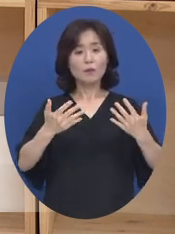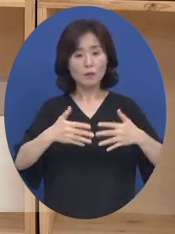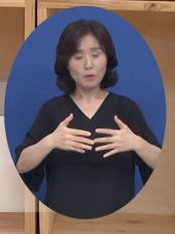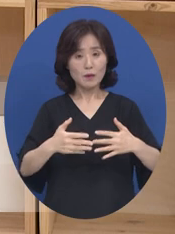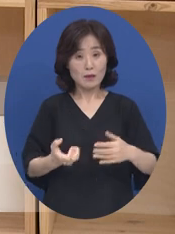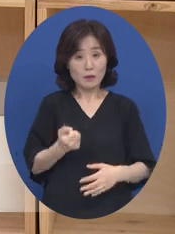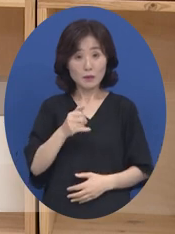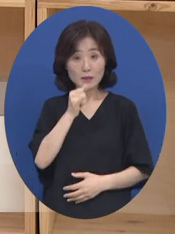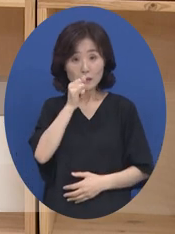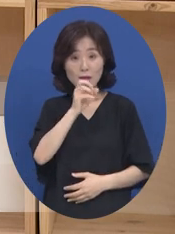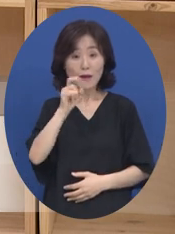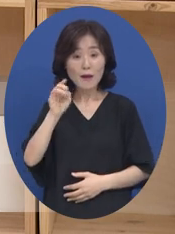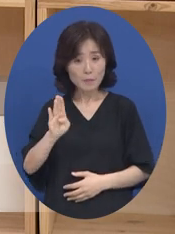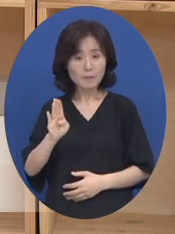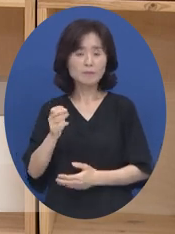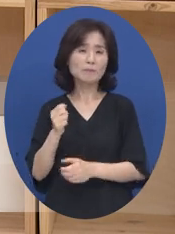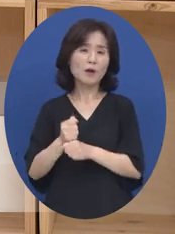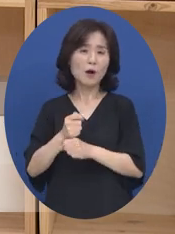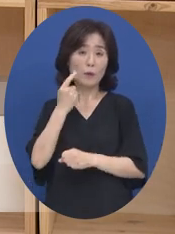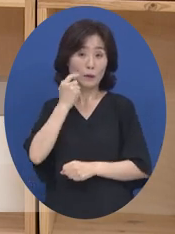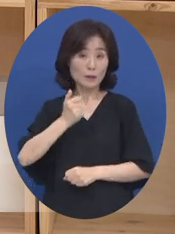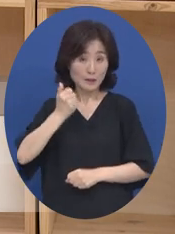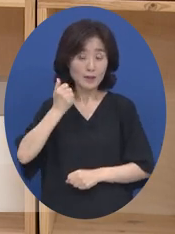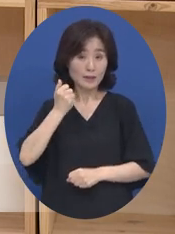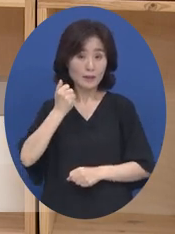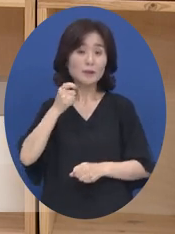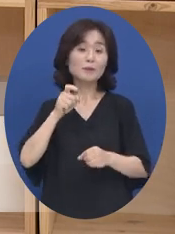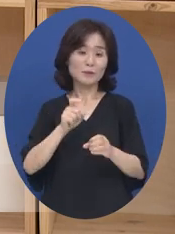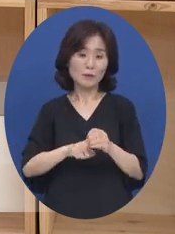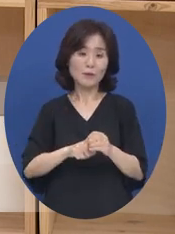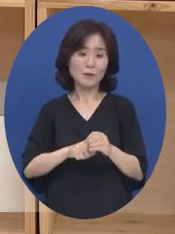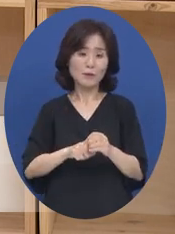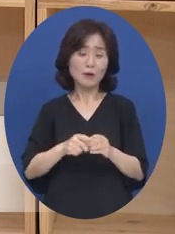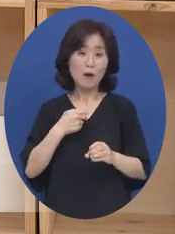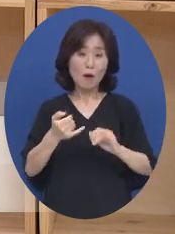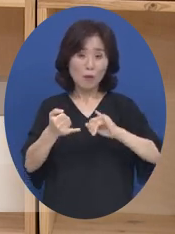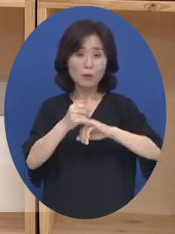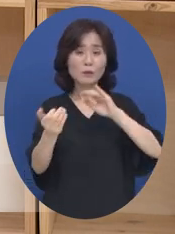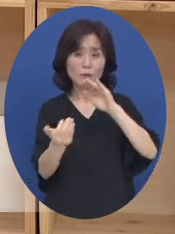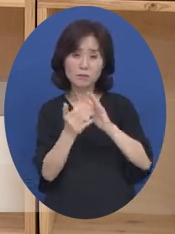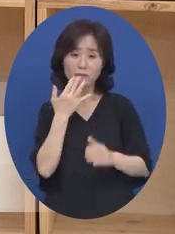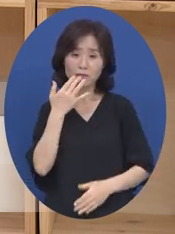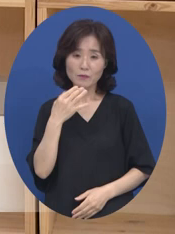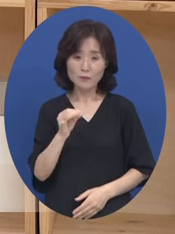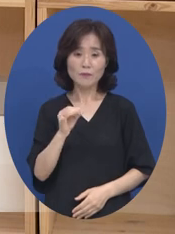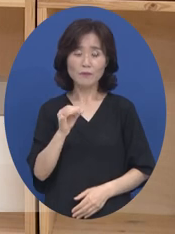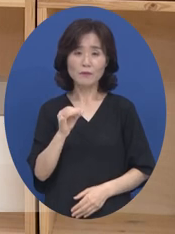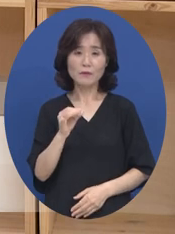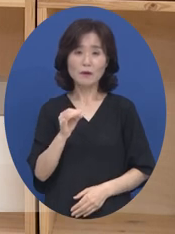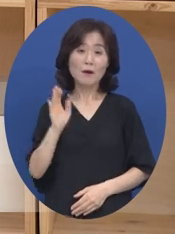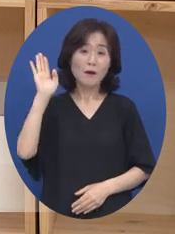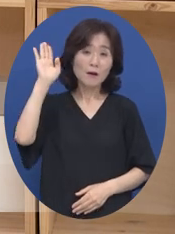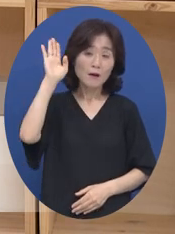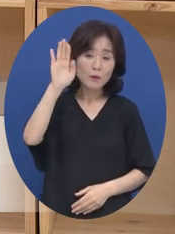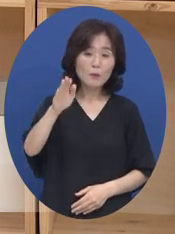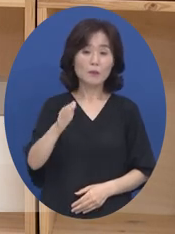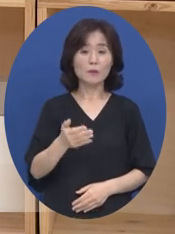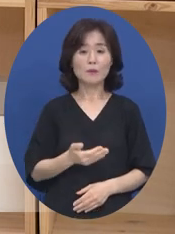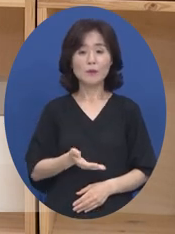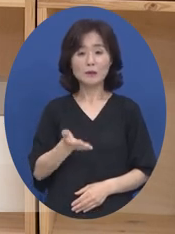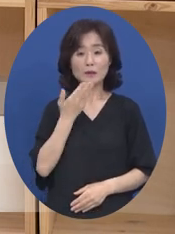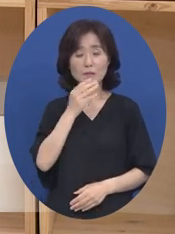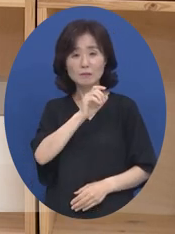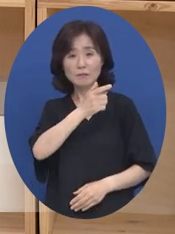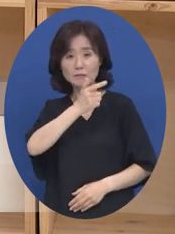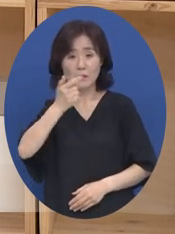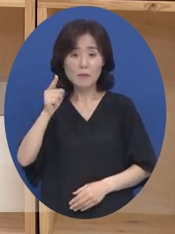공익적 요소를 가진 뭐 앱을 만들자 그런 거니까요. 그리고 저는 이게 꼭 성공할 뿐만 아니라 길게 봐서요.